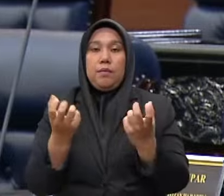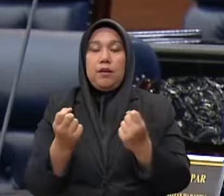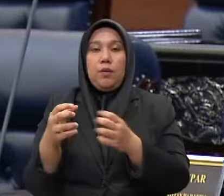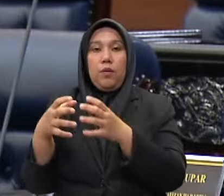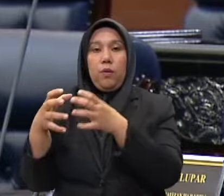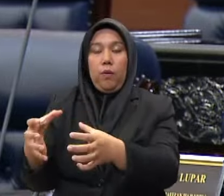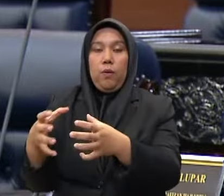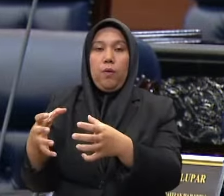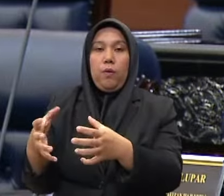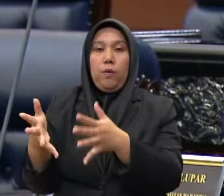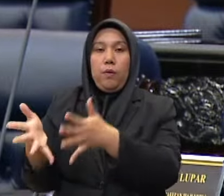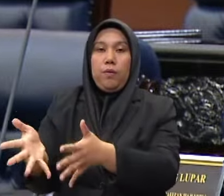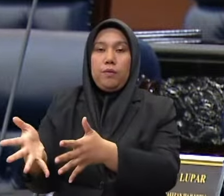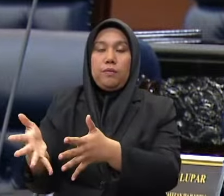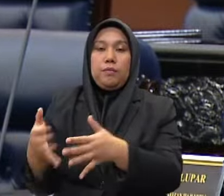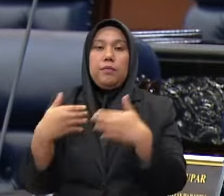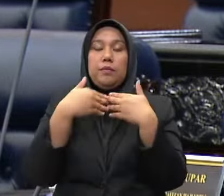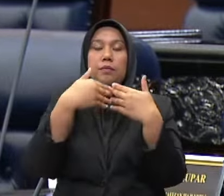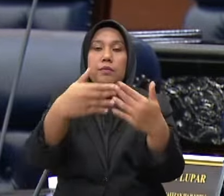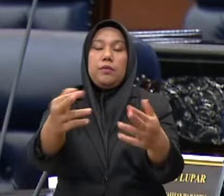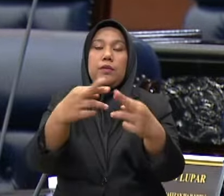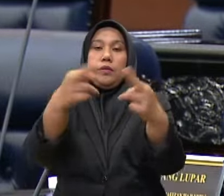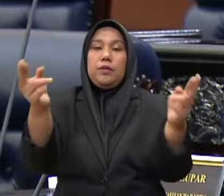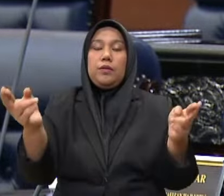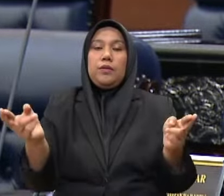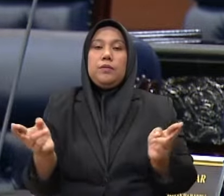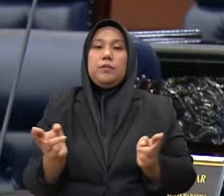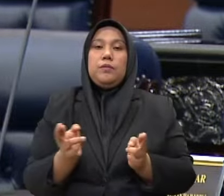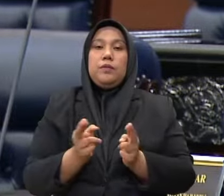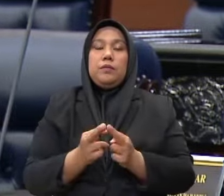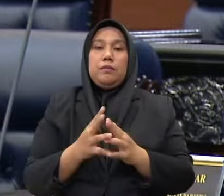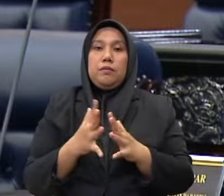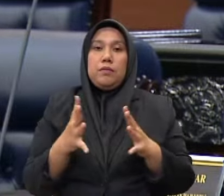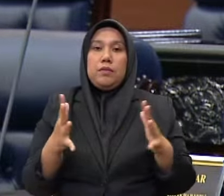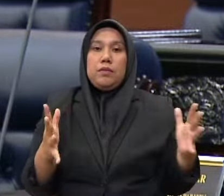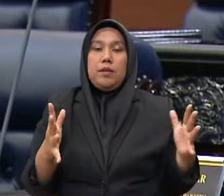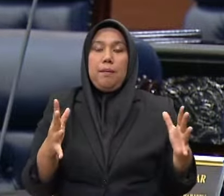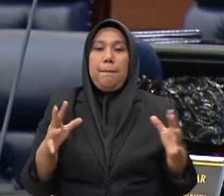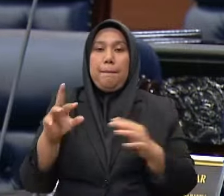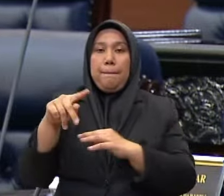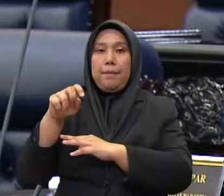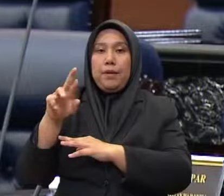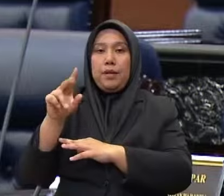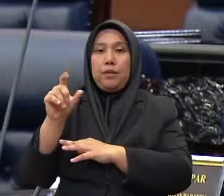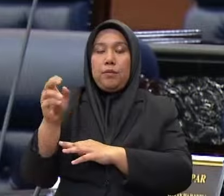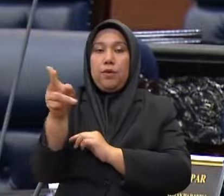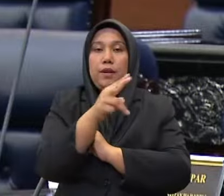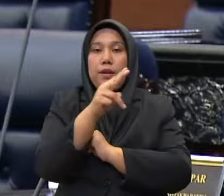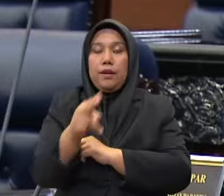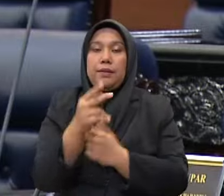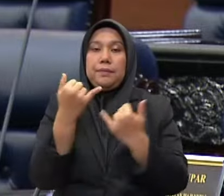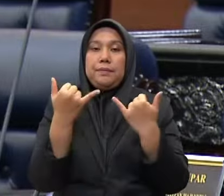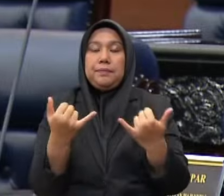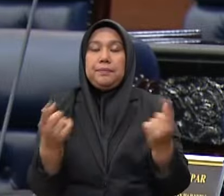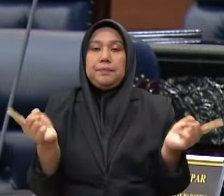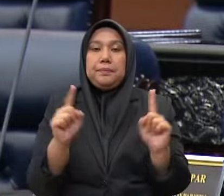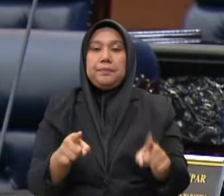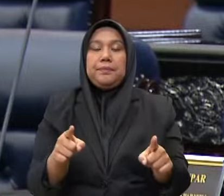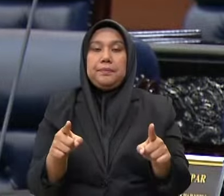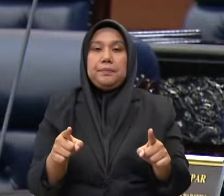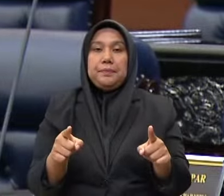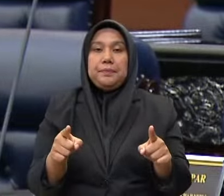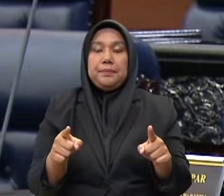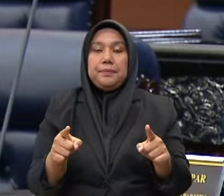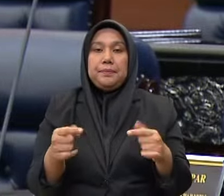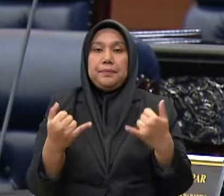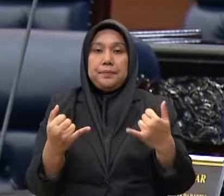benarkan atau membuka ruang yang lebih besar bagi perlombongan haram ini yang sedang berlaku dan akhirnya dari segi nak